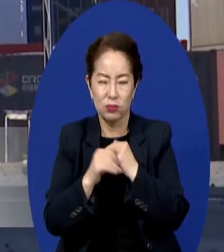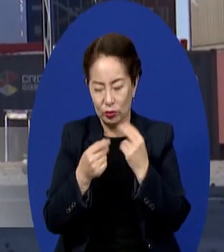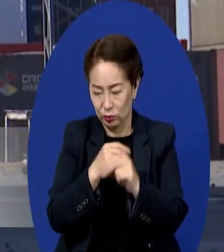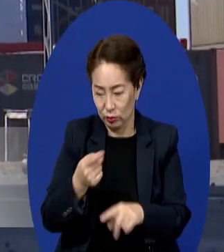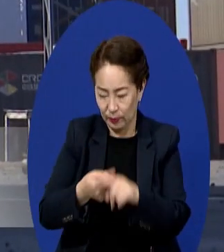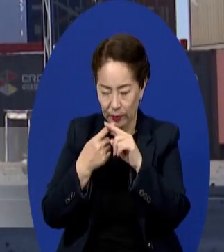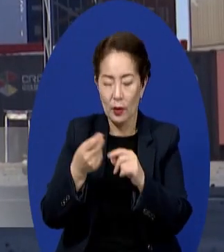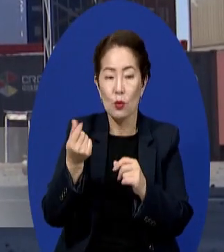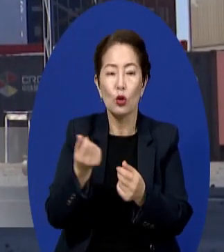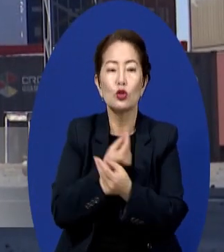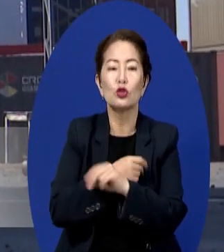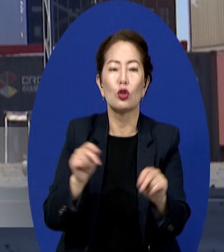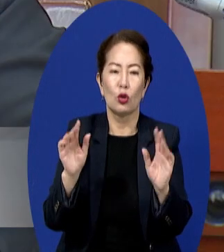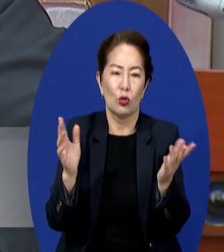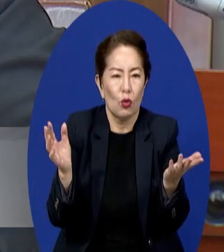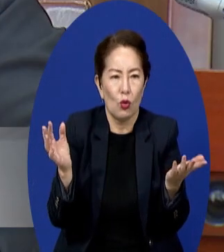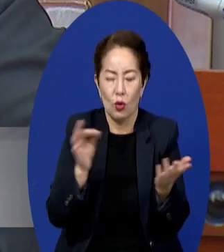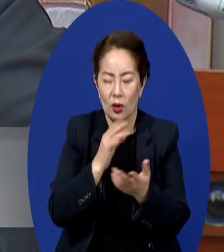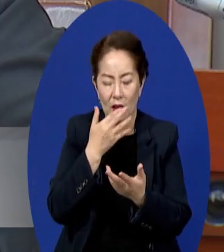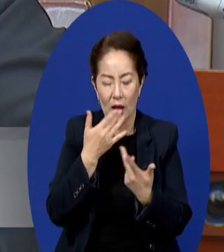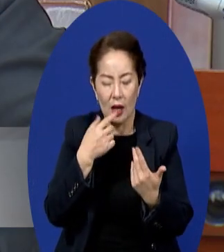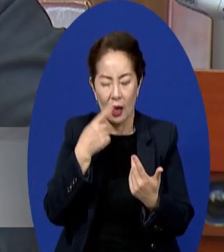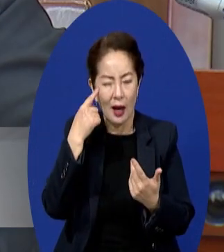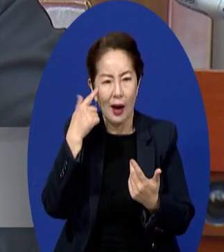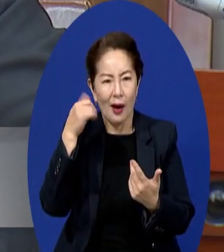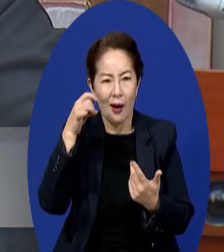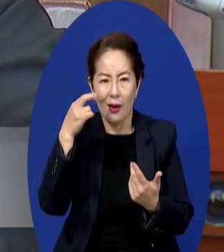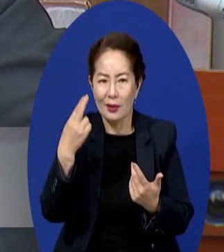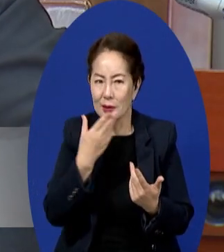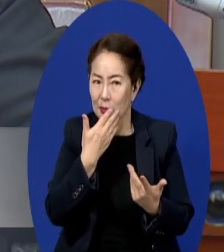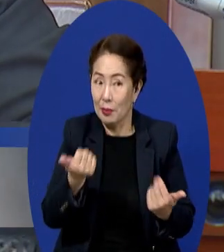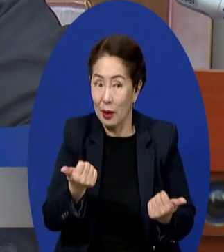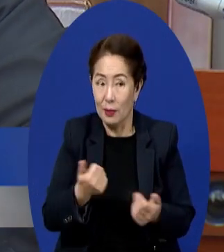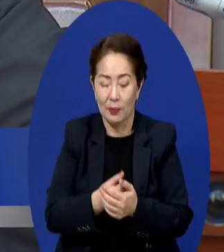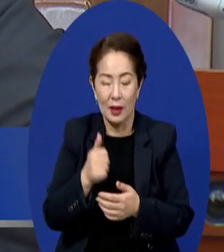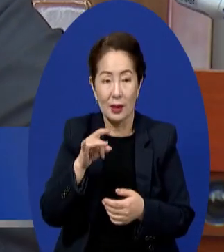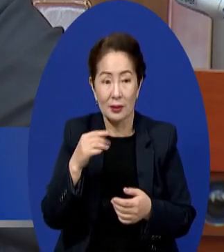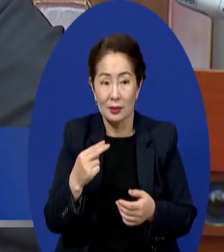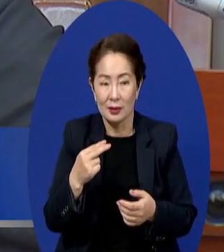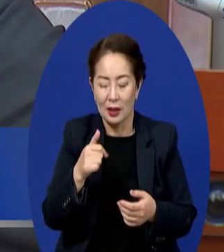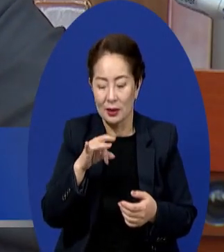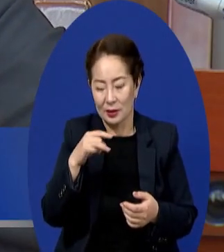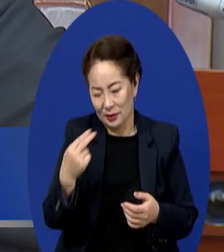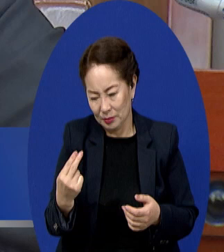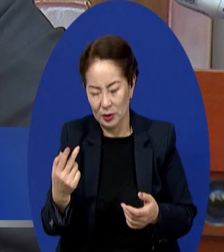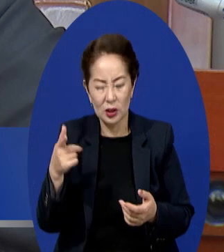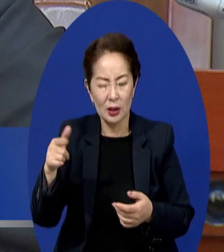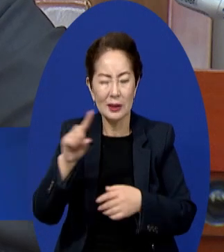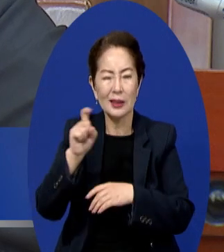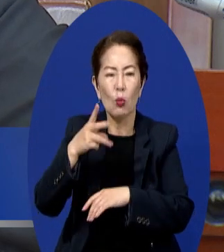гарцгүй гэдгийг онцлон тэмдэглэсэн юм а. Импортын бараа за тэр дундаа одоо үнийн гол боомт бол замын үдэрэнээс л хамааралтай юм